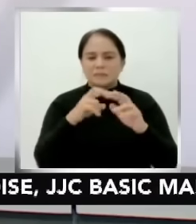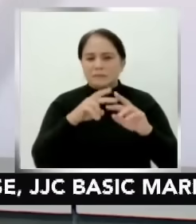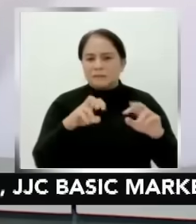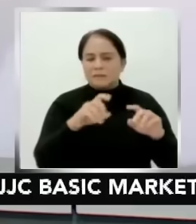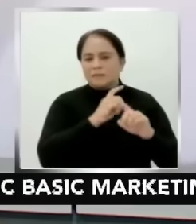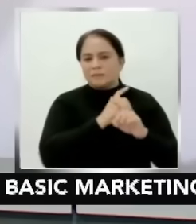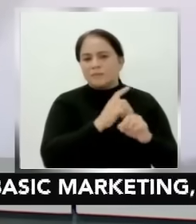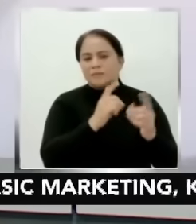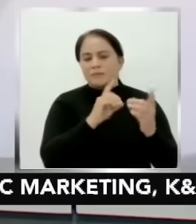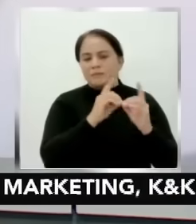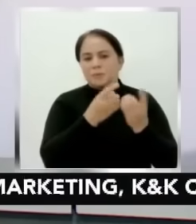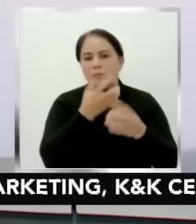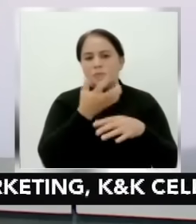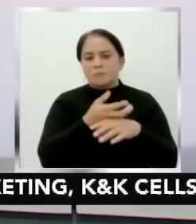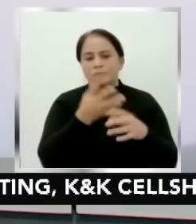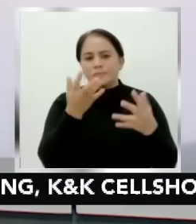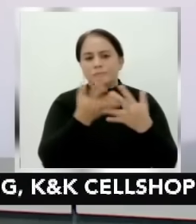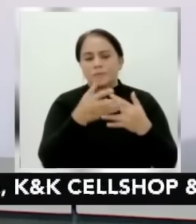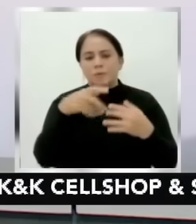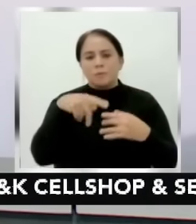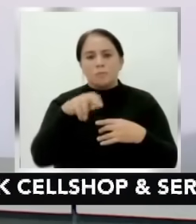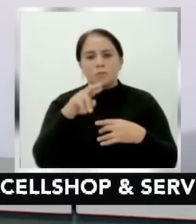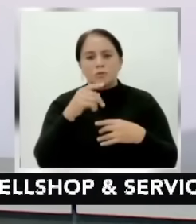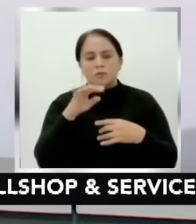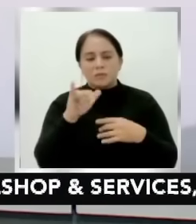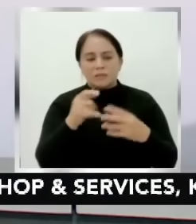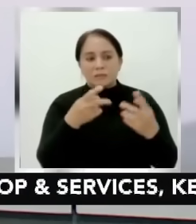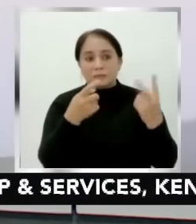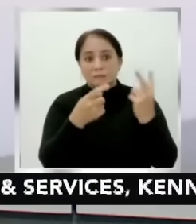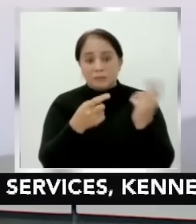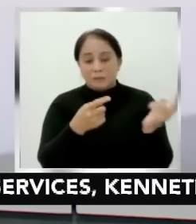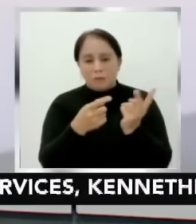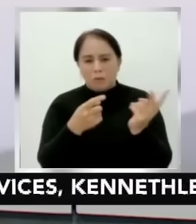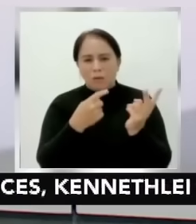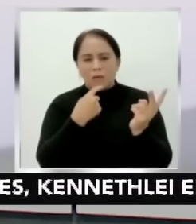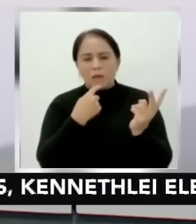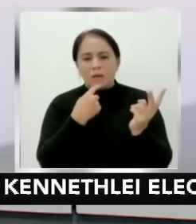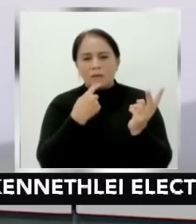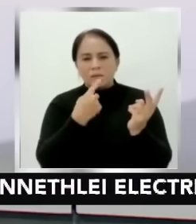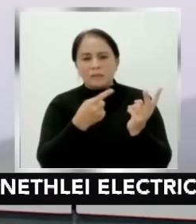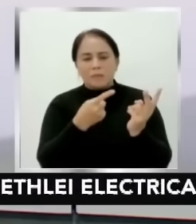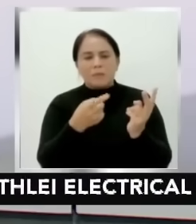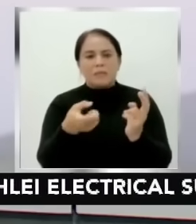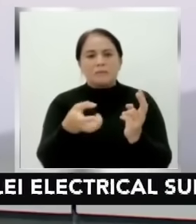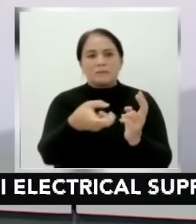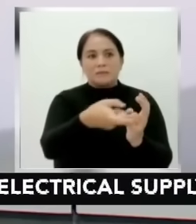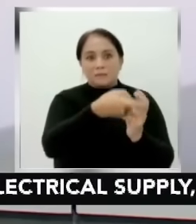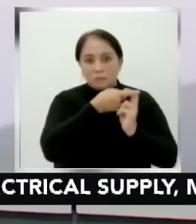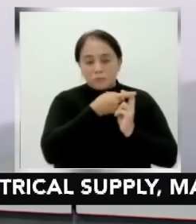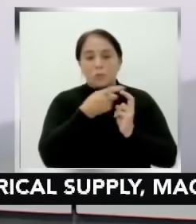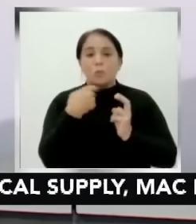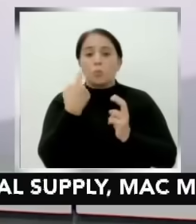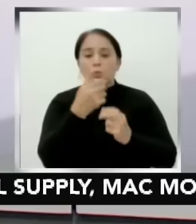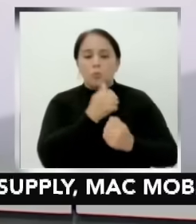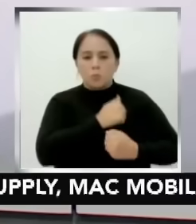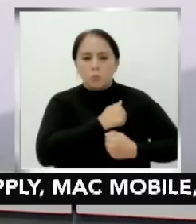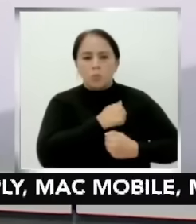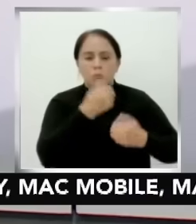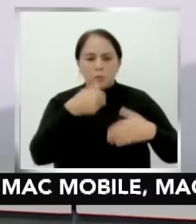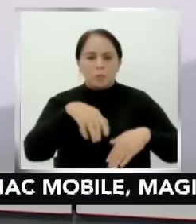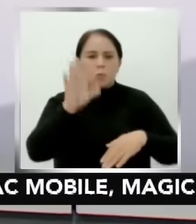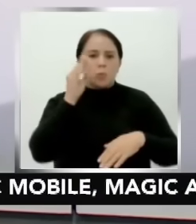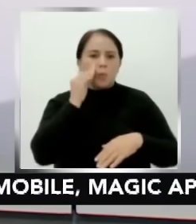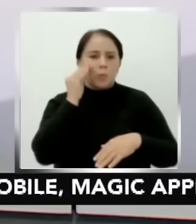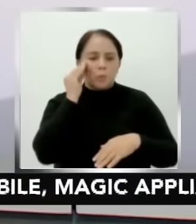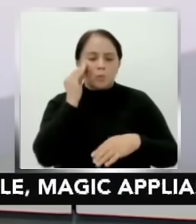na kasuhan ng perjury ang dalawang aktivistang nagsabing dinukot sila ng militar. Nakauwi na ang dalawa at